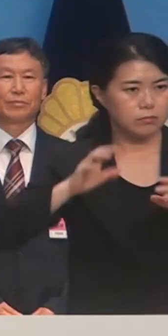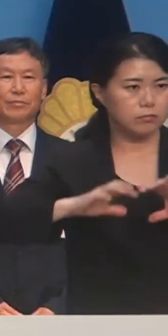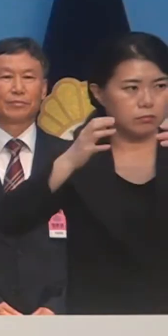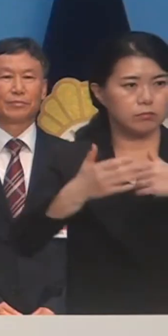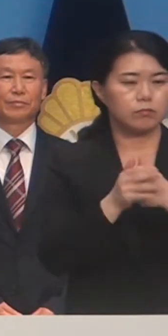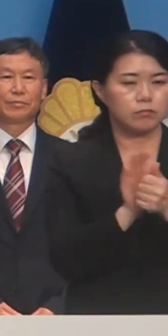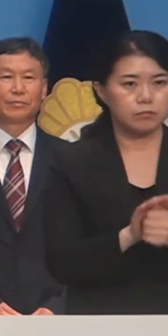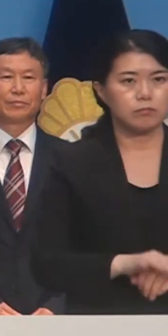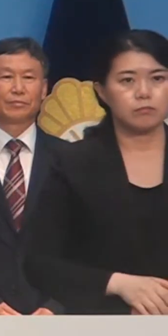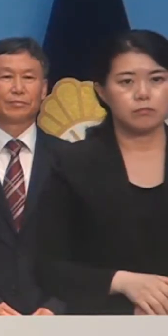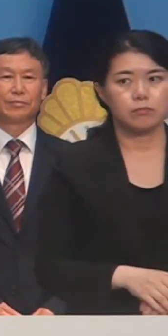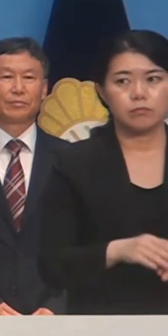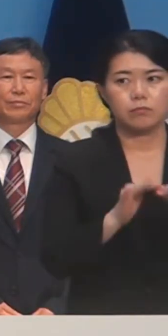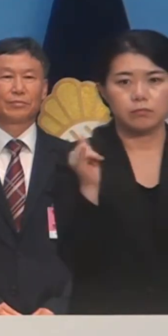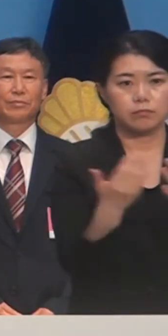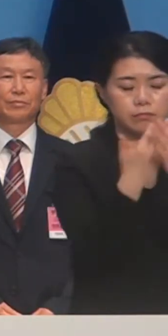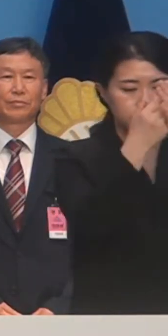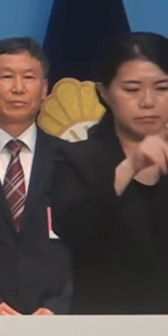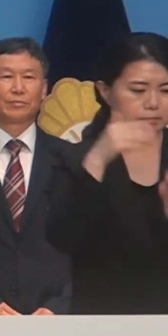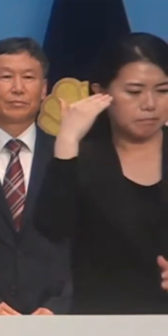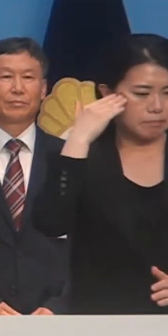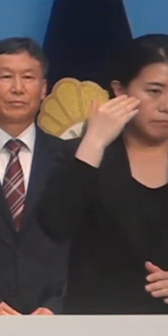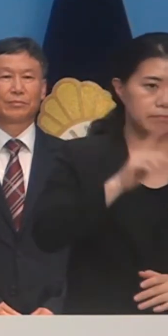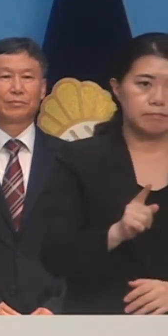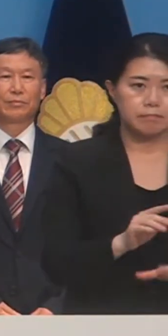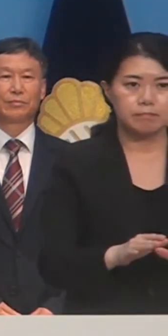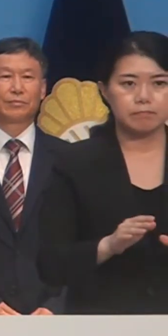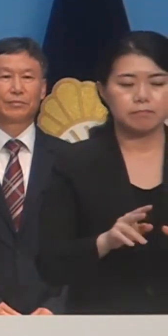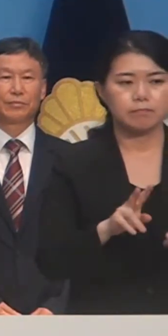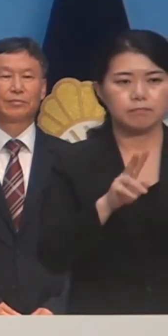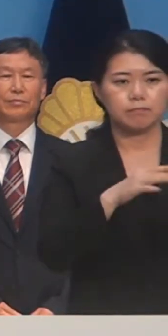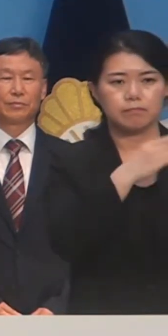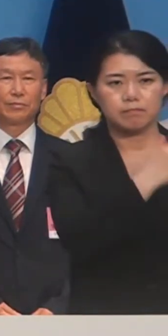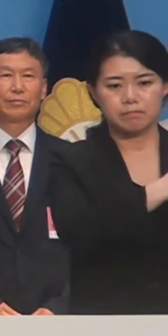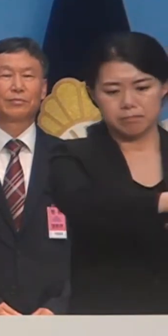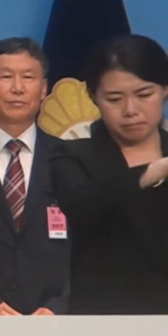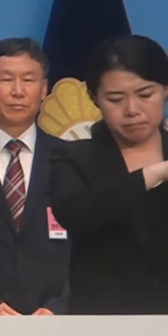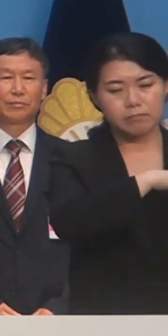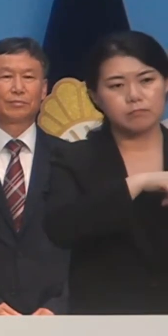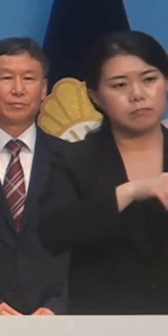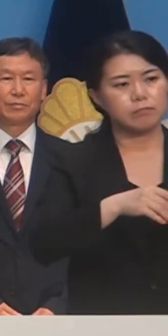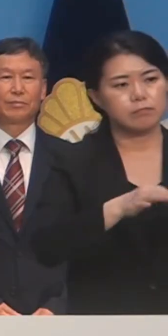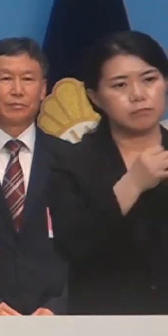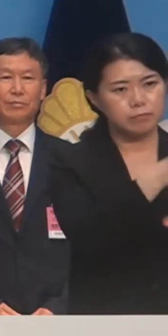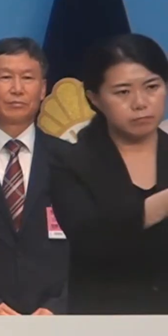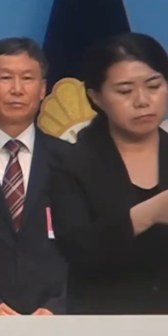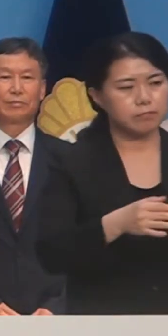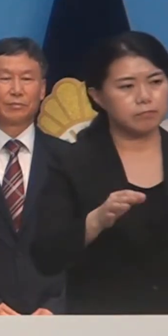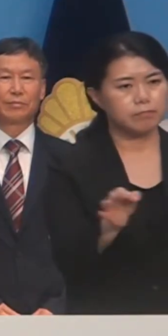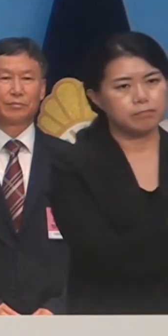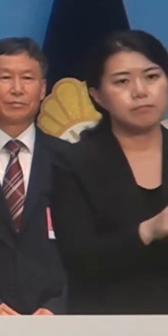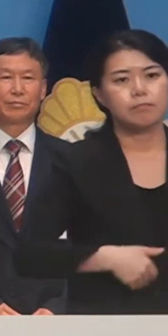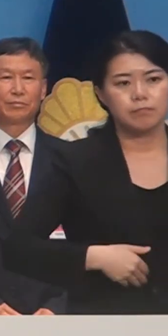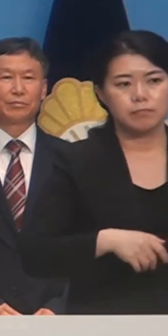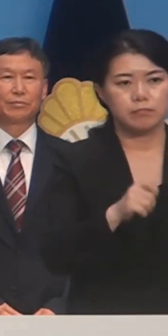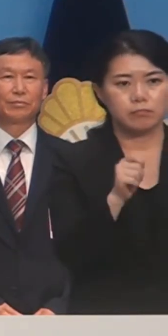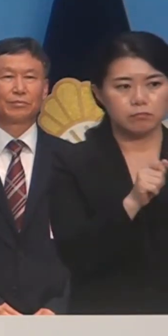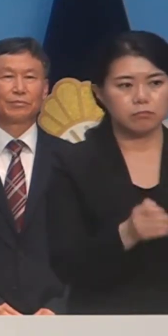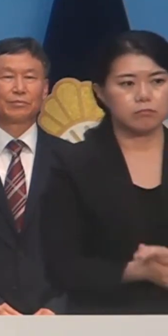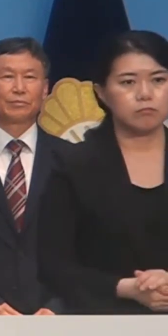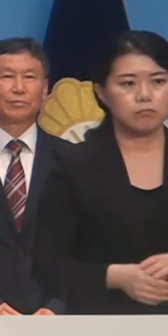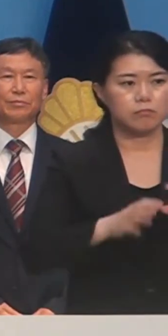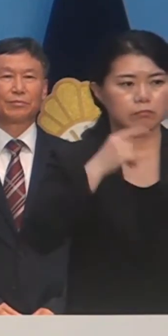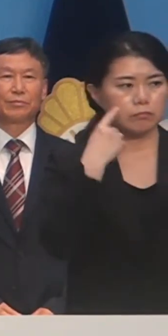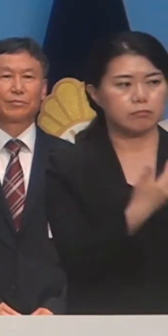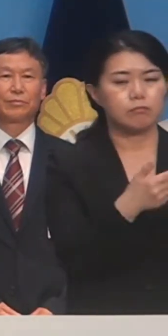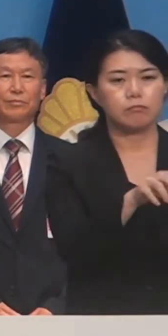협력이다. 인류의 발전에 저해가 되는 공산주의는 반드시 척결해야 한다. 셋째,